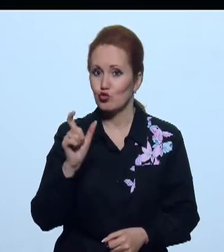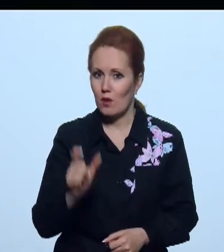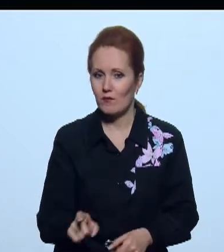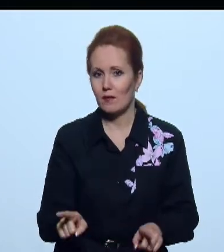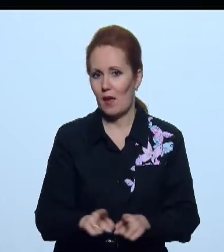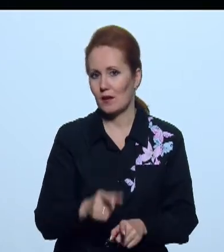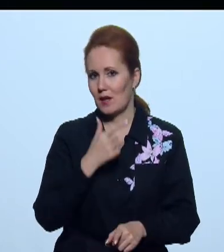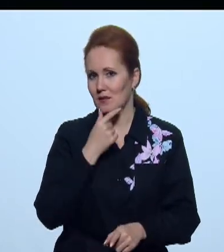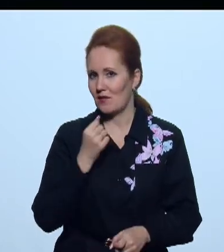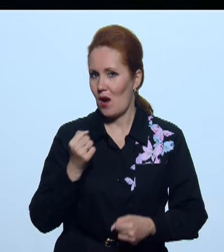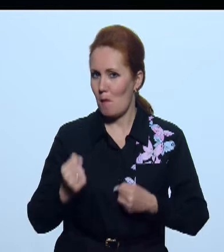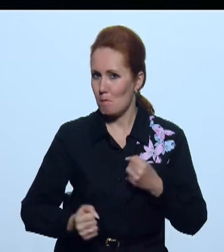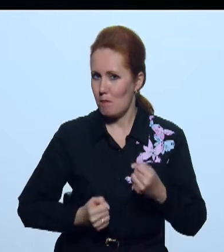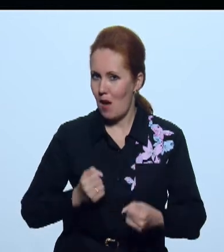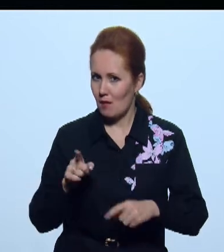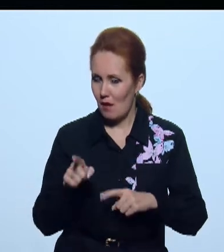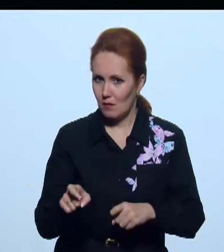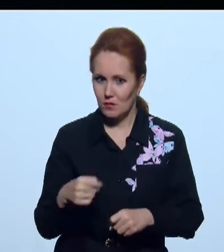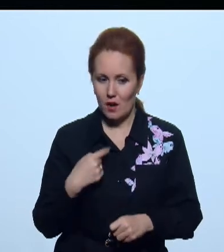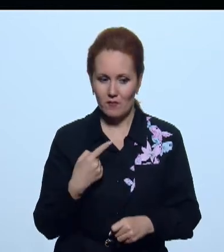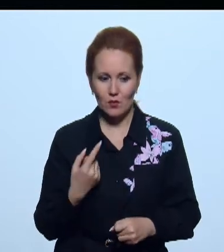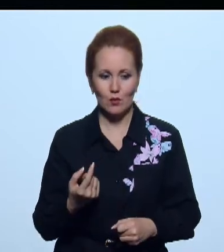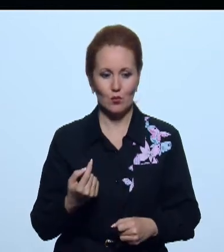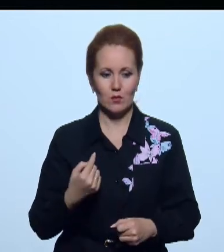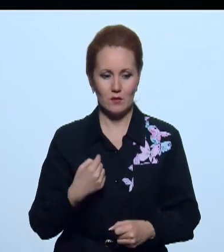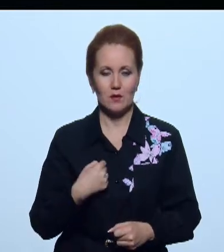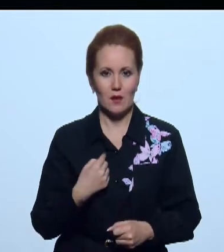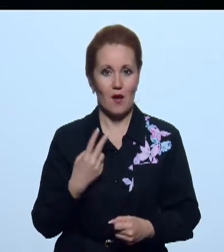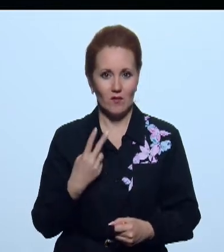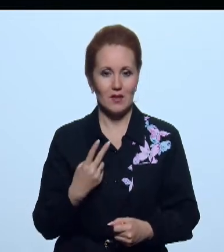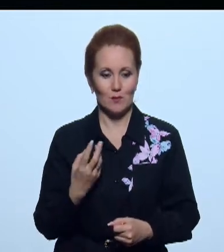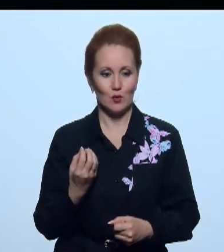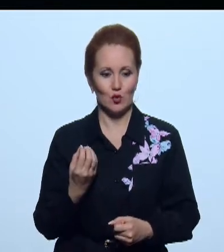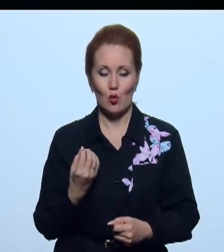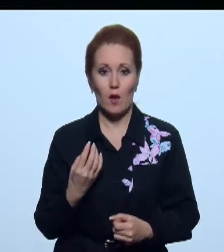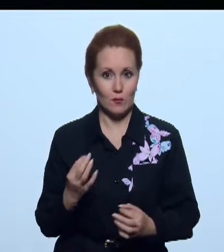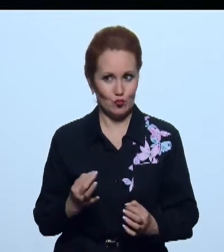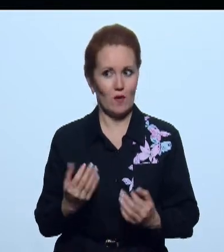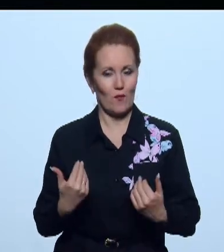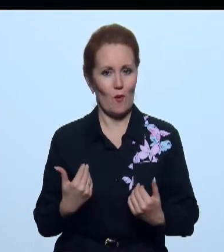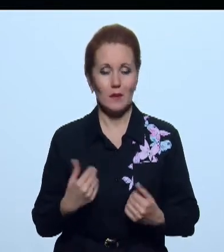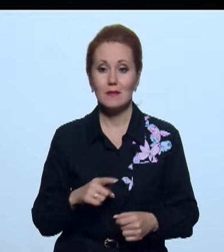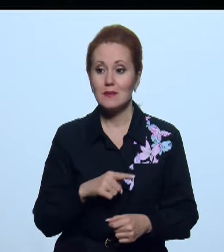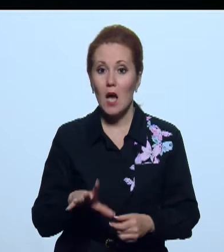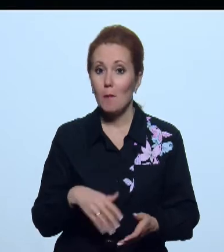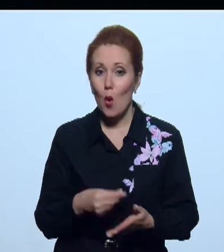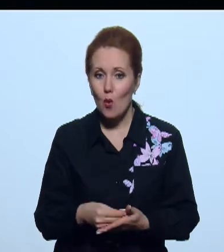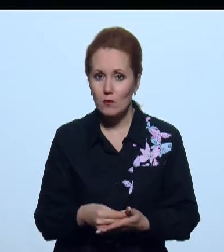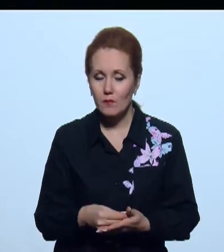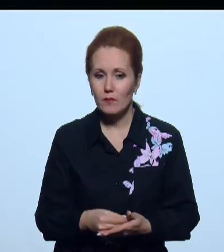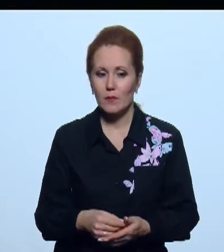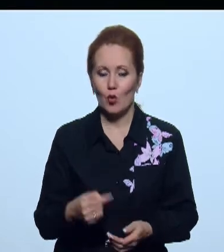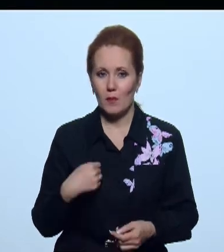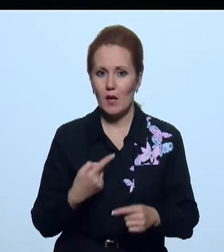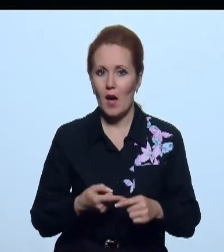так красиво бегал». И я подумала, ну, я, видимо, еще вот ничего. И с тех пор, вот у меня